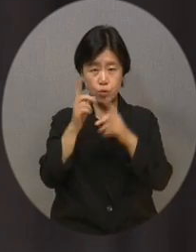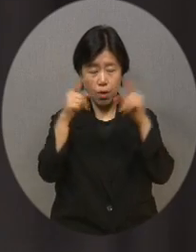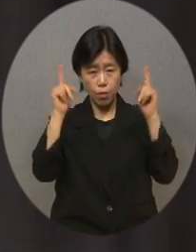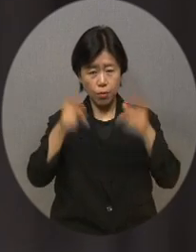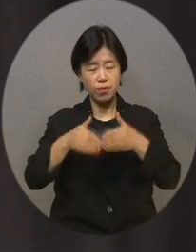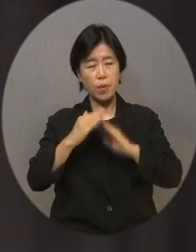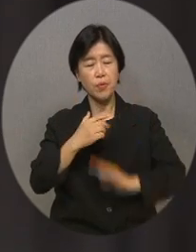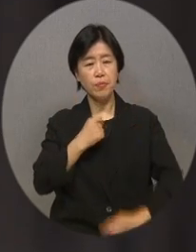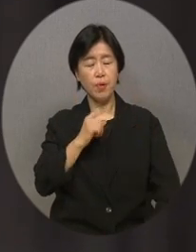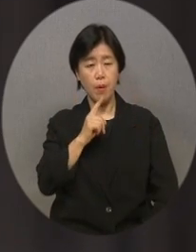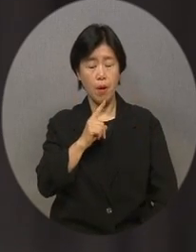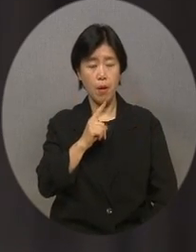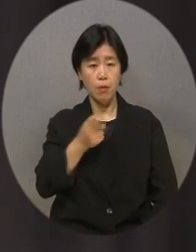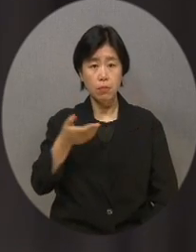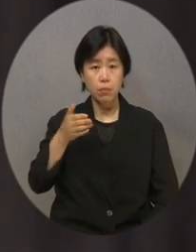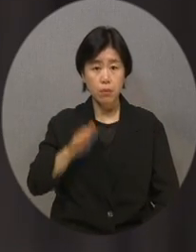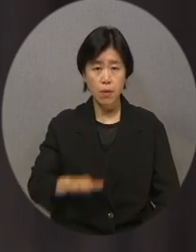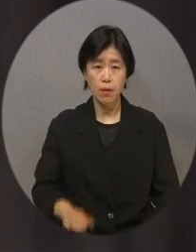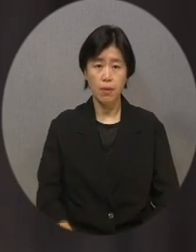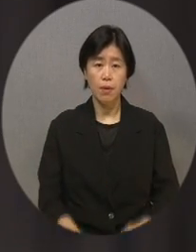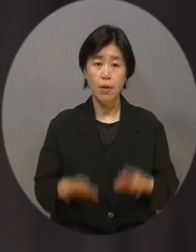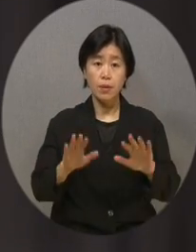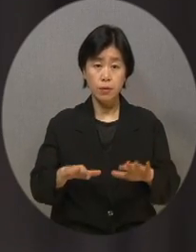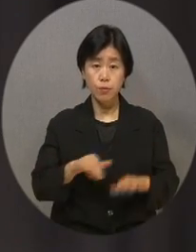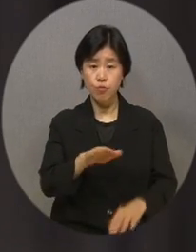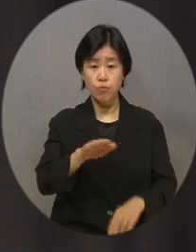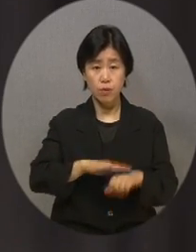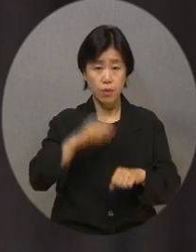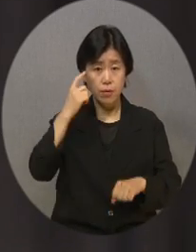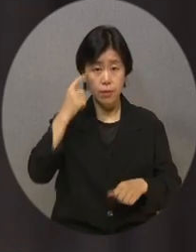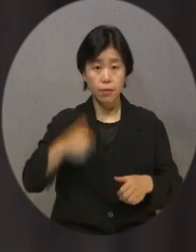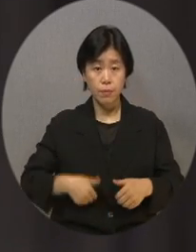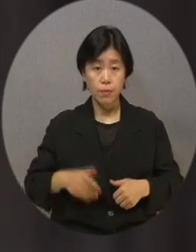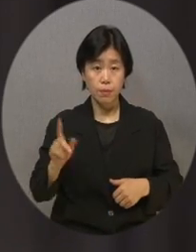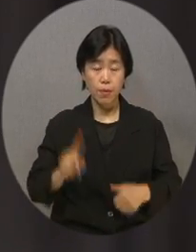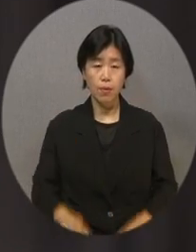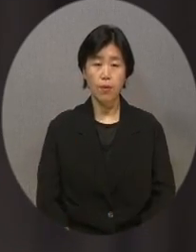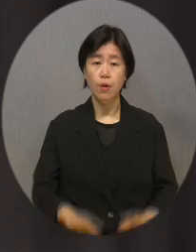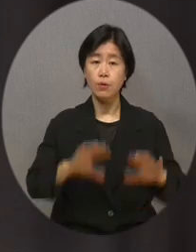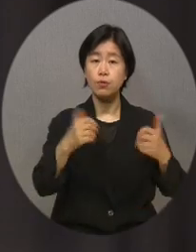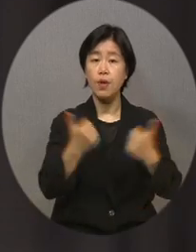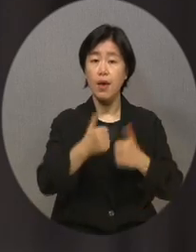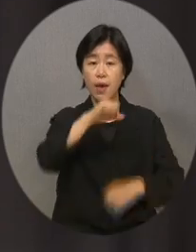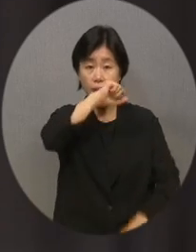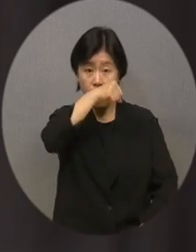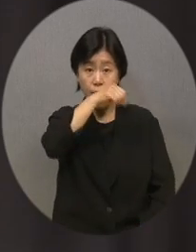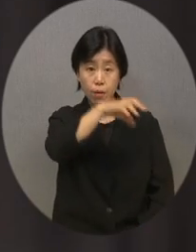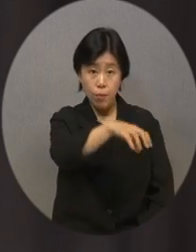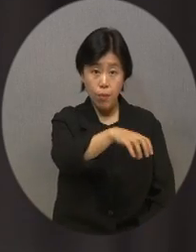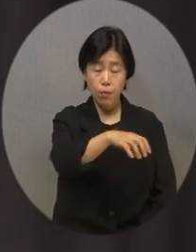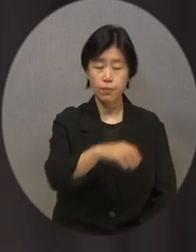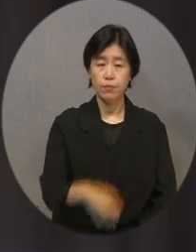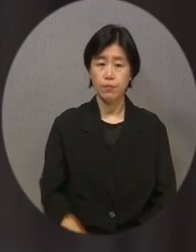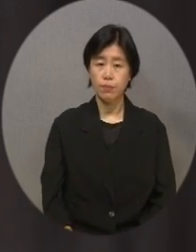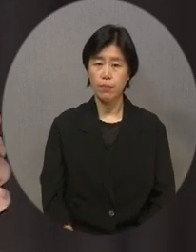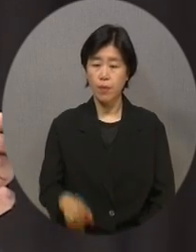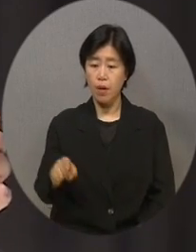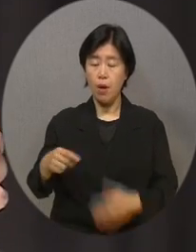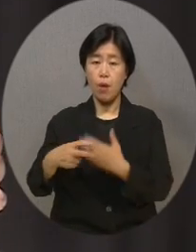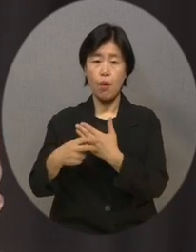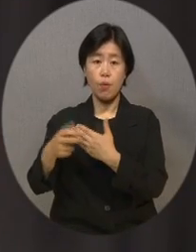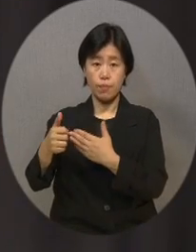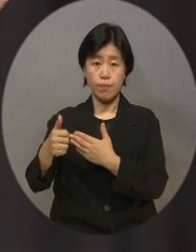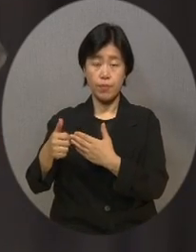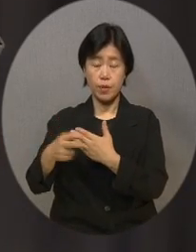단편적으로 늘리는 것이 중요한 게 아니고 이 우리 그 국회 예산처에서 의대를 하나 세우잖아요. 그러면 한 2천억이